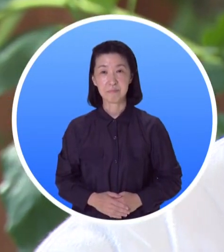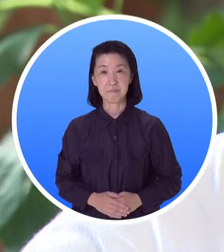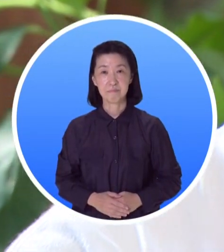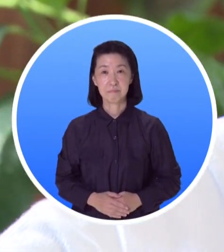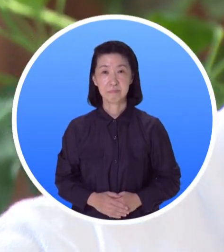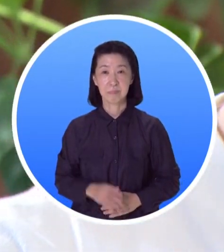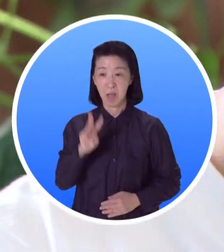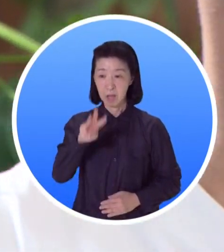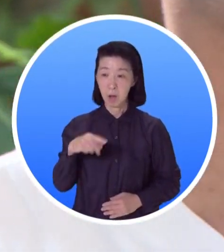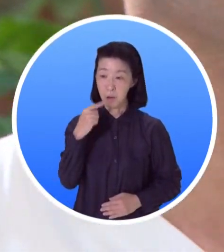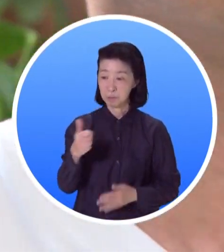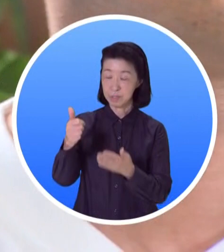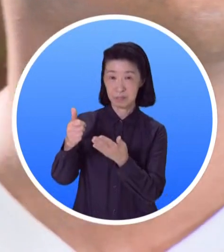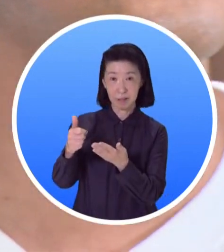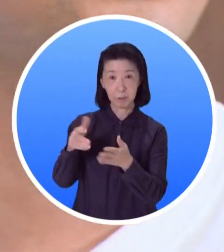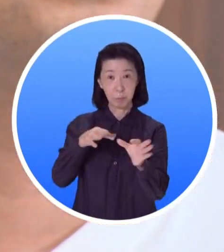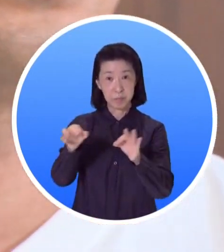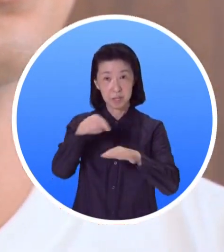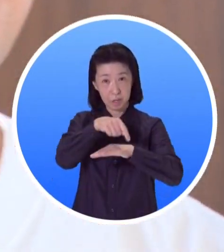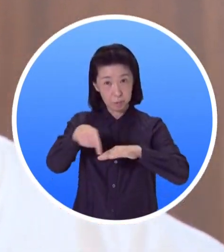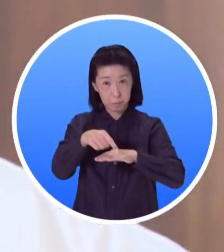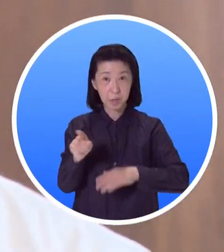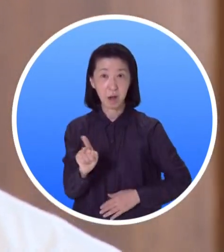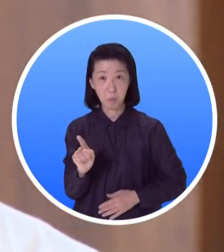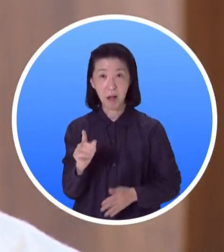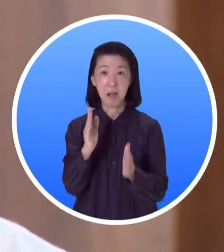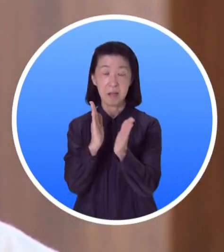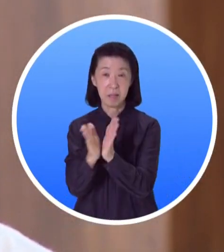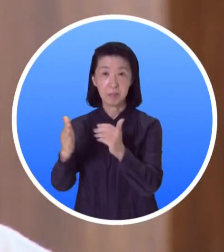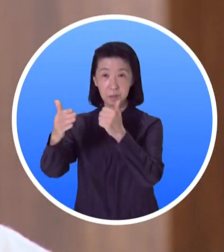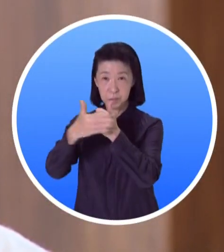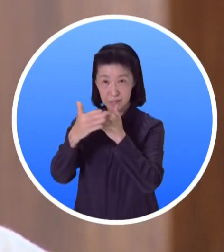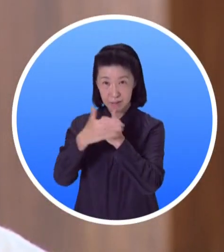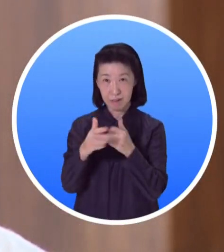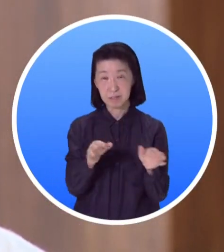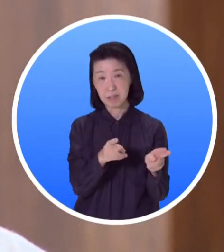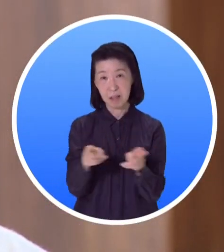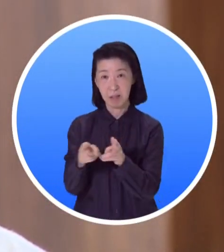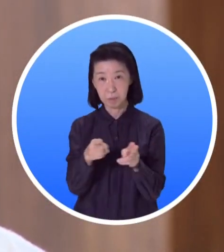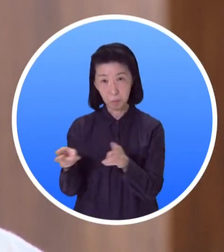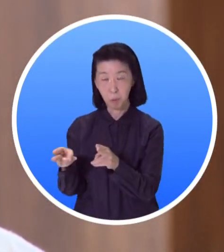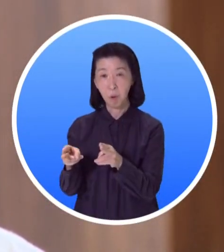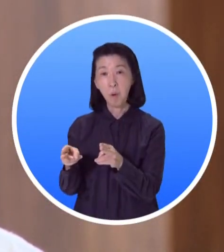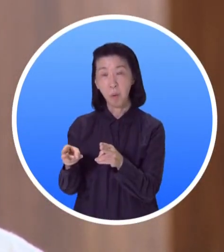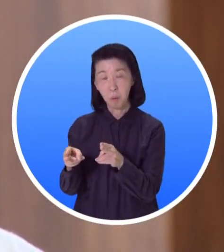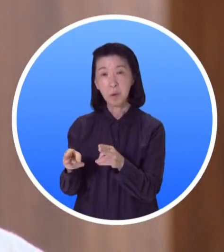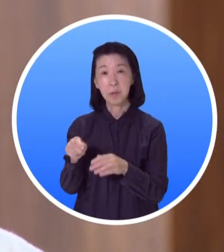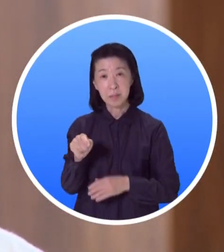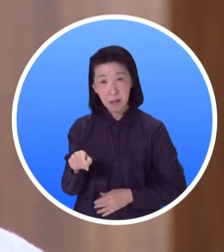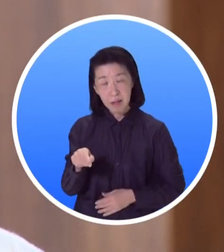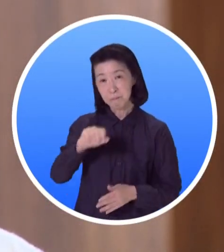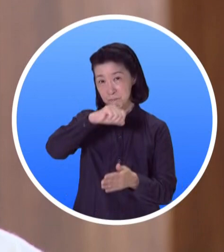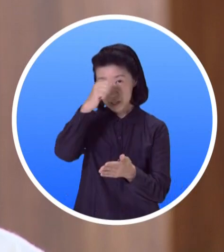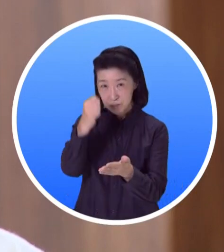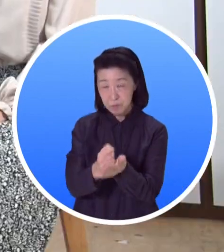川口さんのビジネスプランは県の支援制度を活用しながら実現に向けて動き出しています